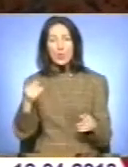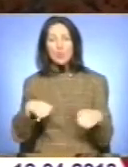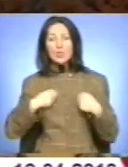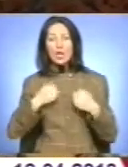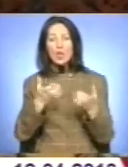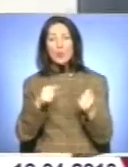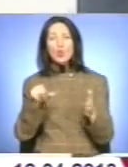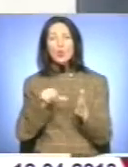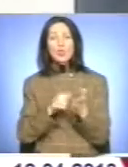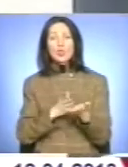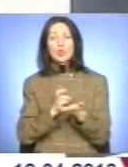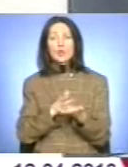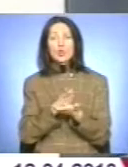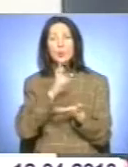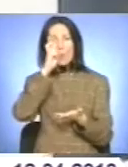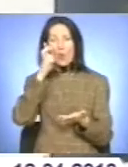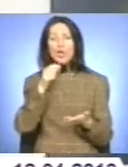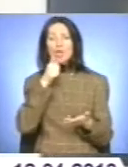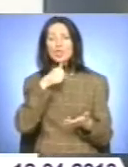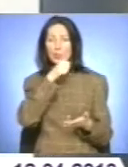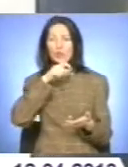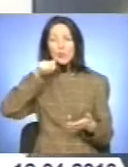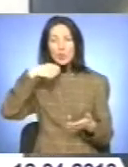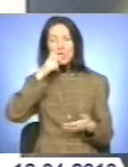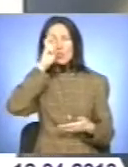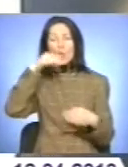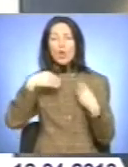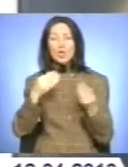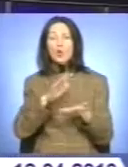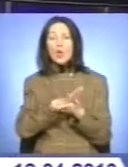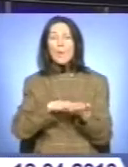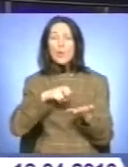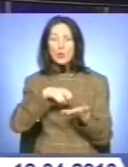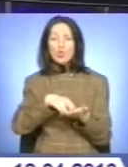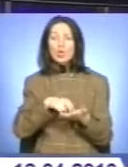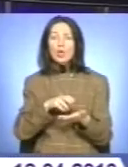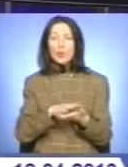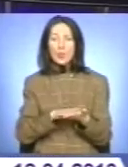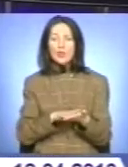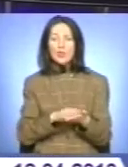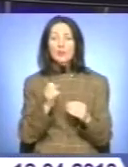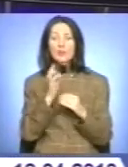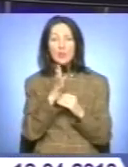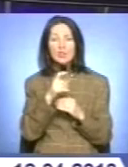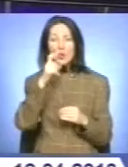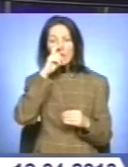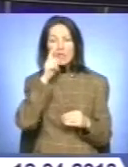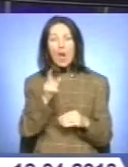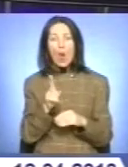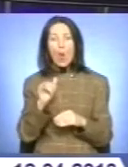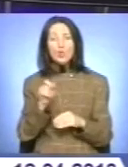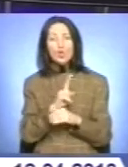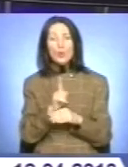сповіді, причасті, то Бог дарує їм прощення і помилування. А 14 квітня у